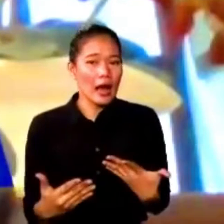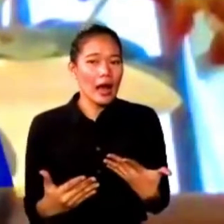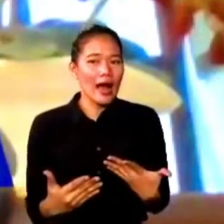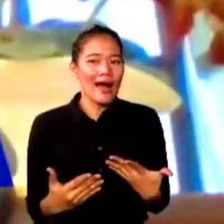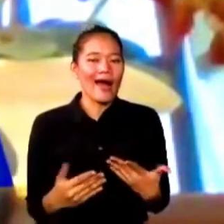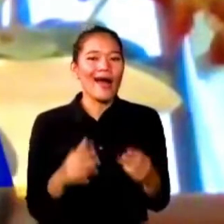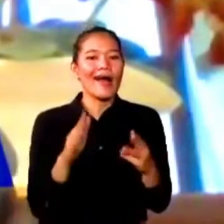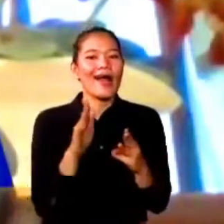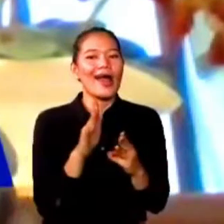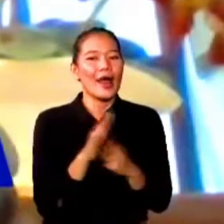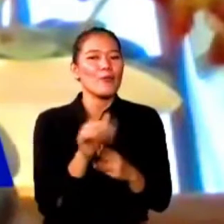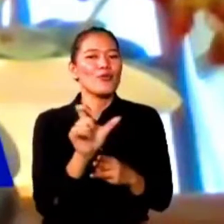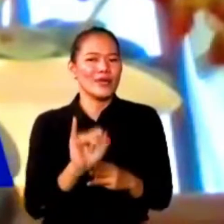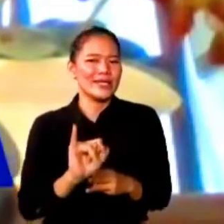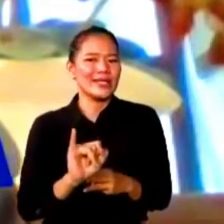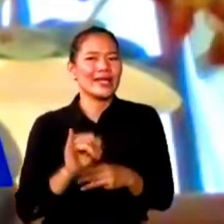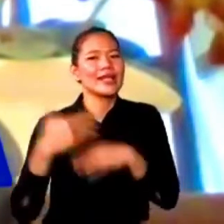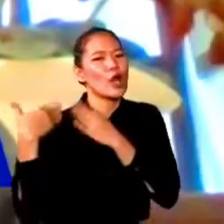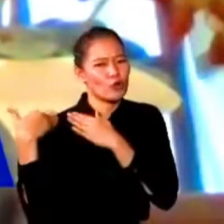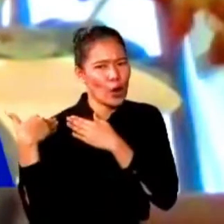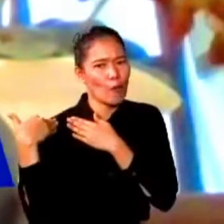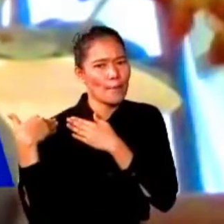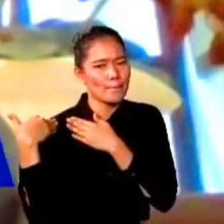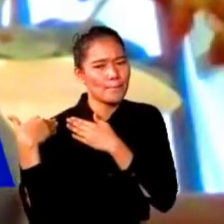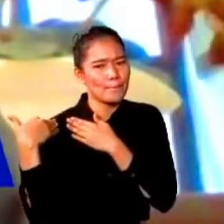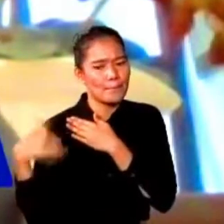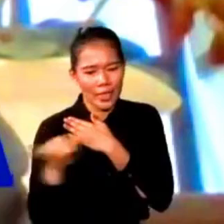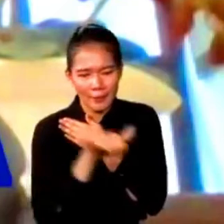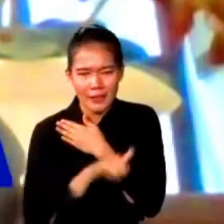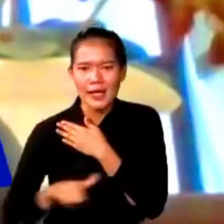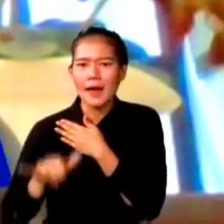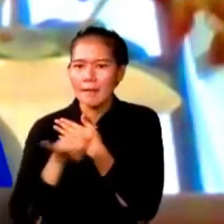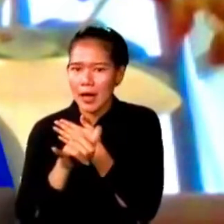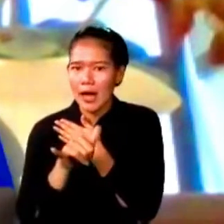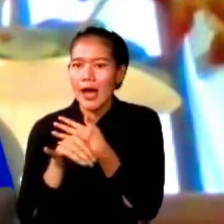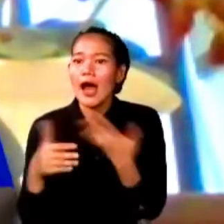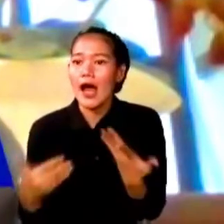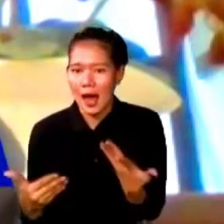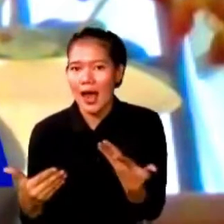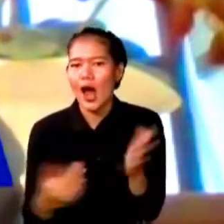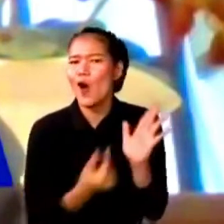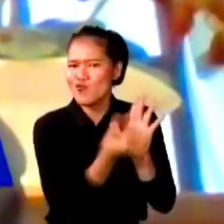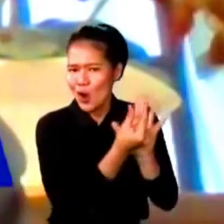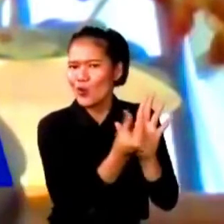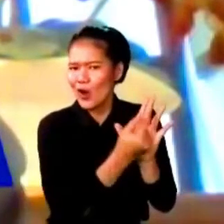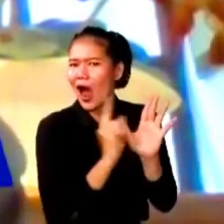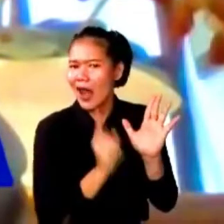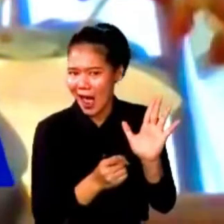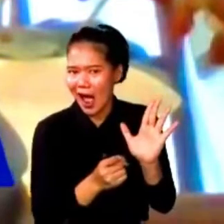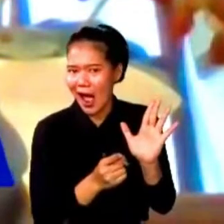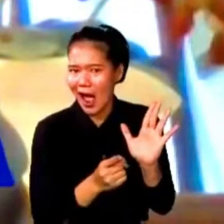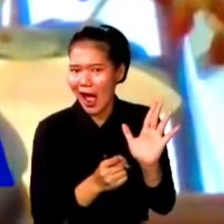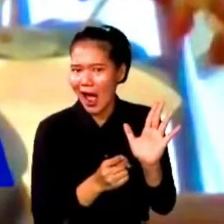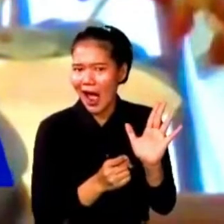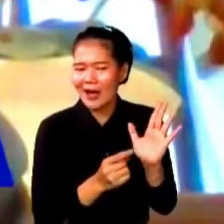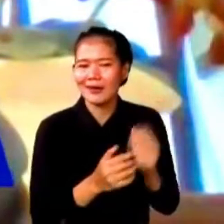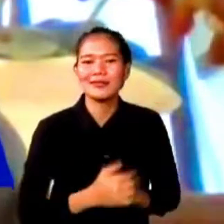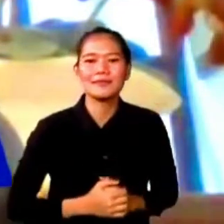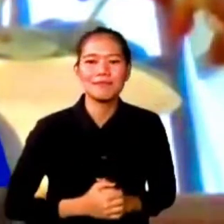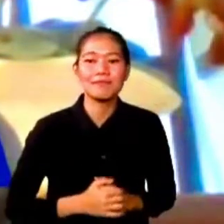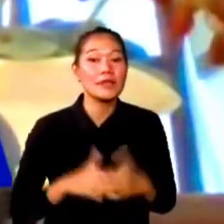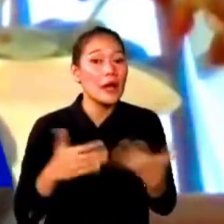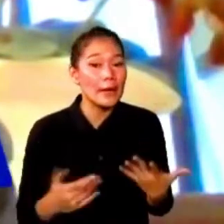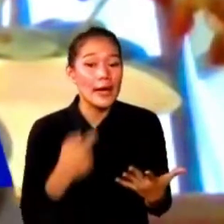konsen dan juga tanggung jawab kita bersama itu dilindungi oleh undang-undang rendang dan perintah undang-undang